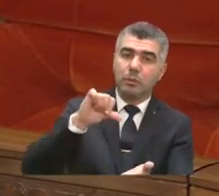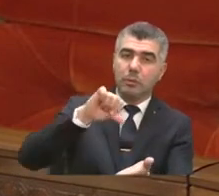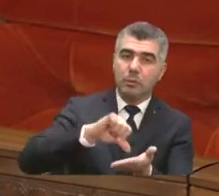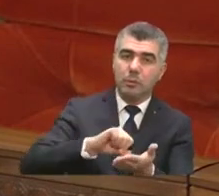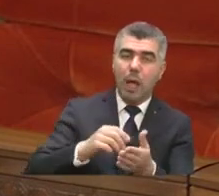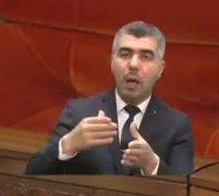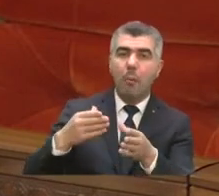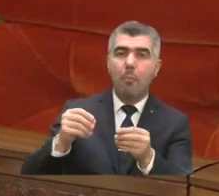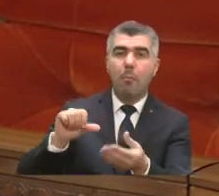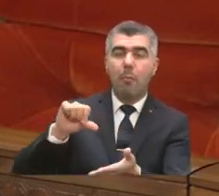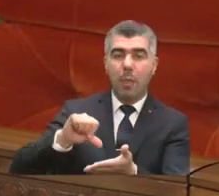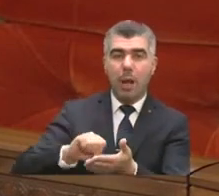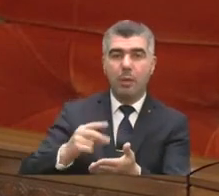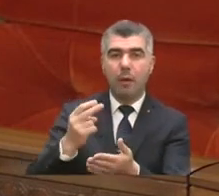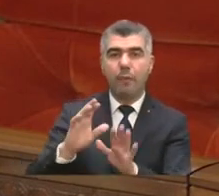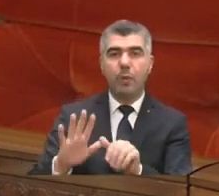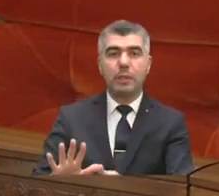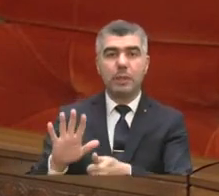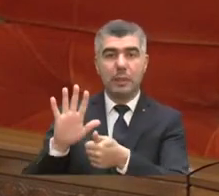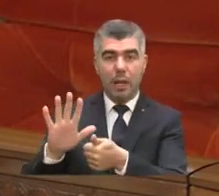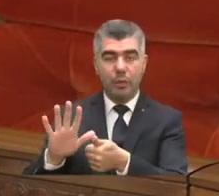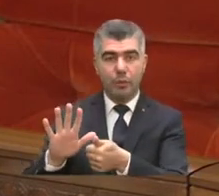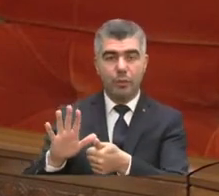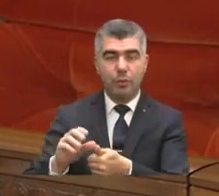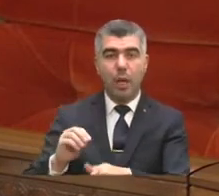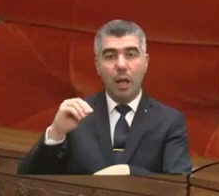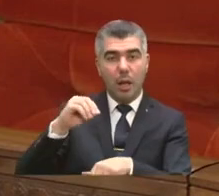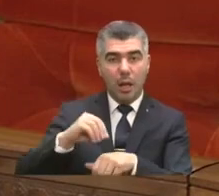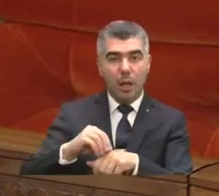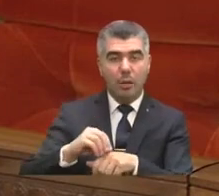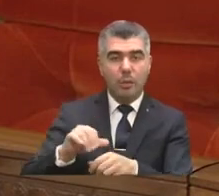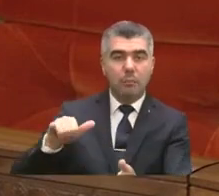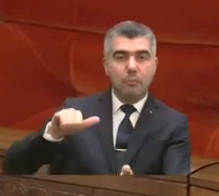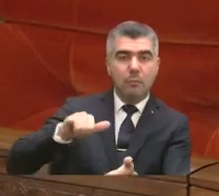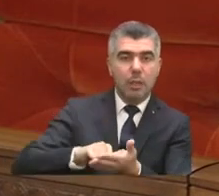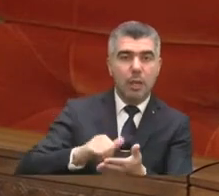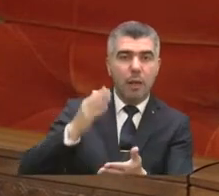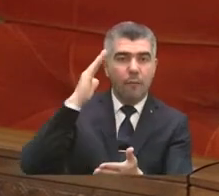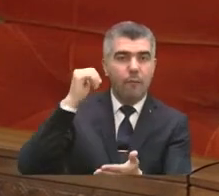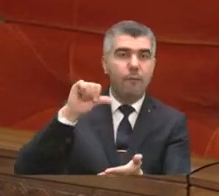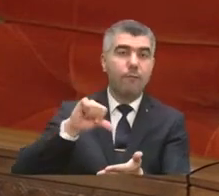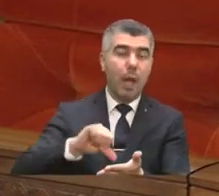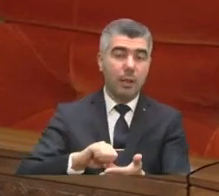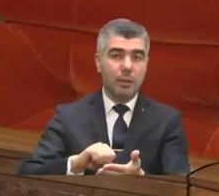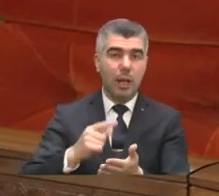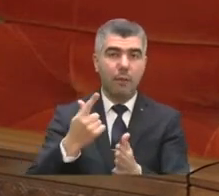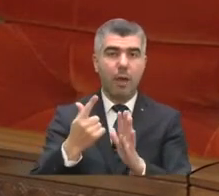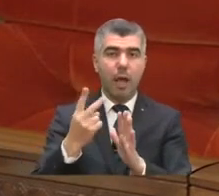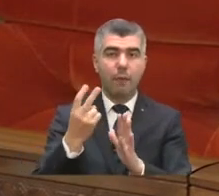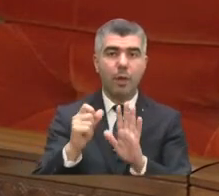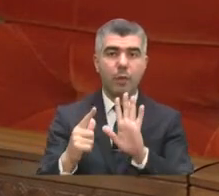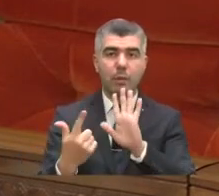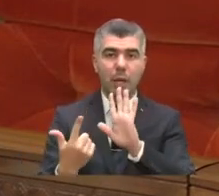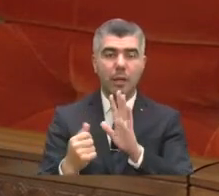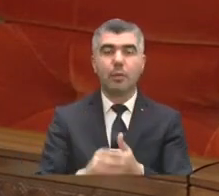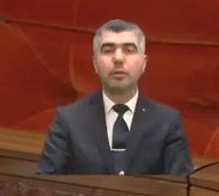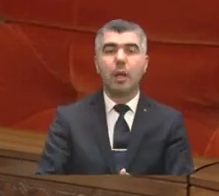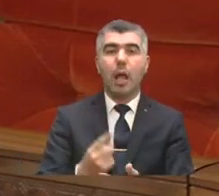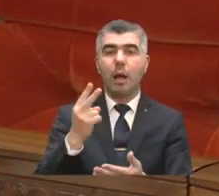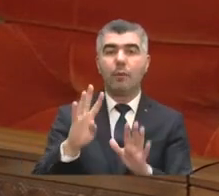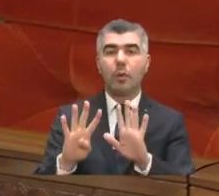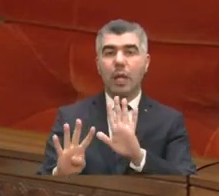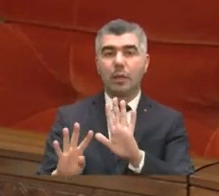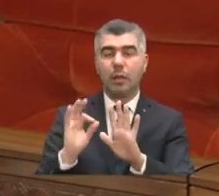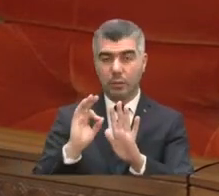لمطار مراكش سنة 2016، والمحطة لمطار فاس سي سنة 2017، كما تم خلال 2019 فتح